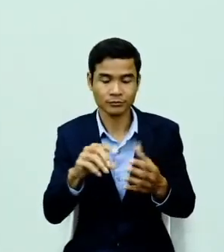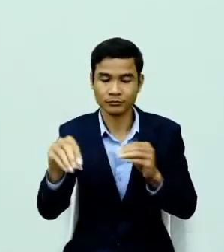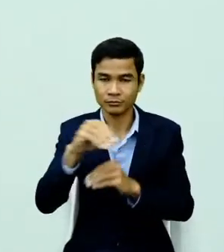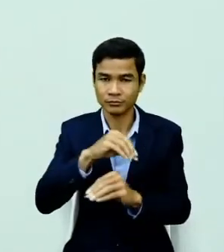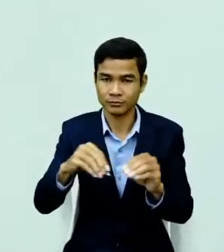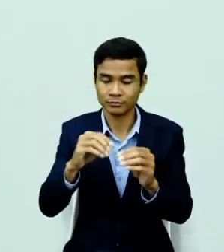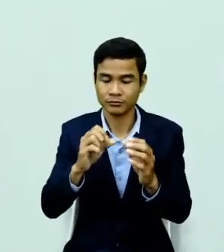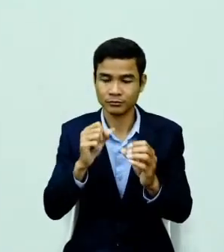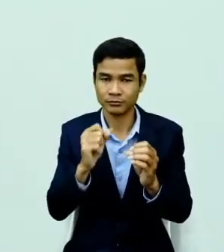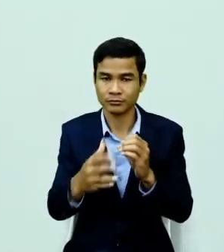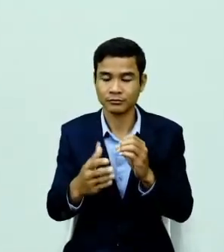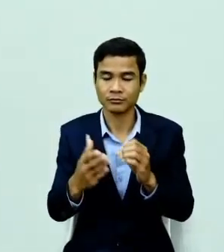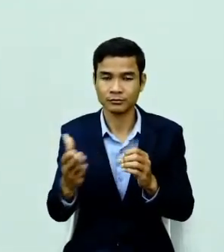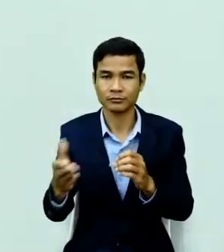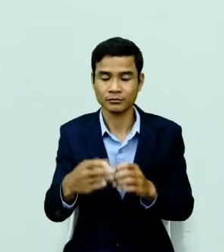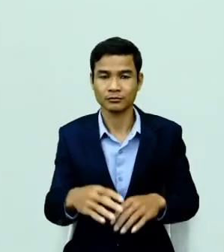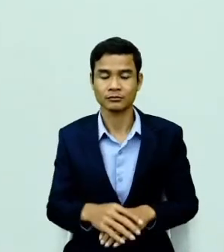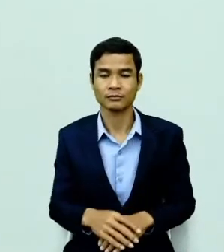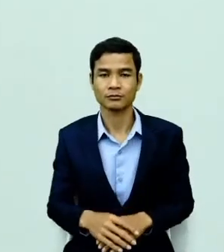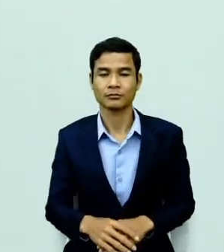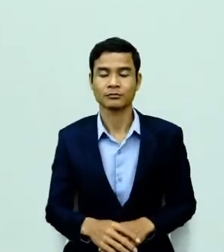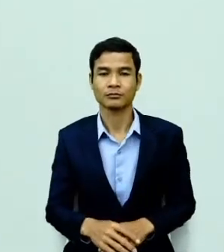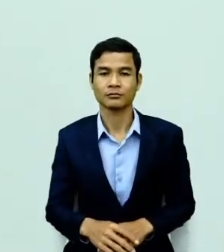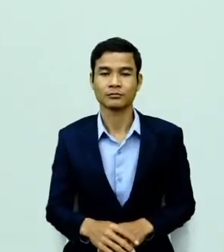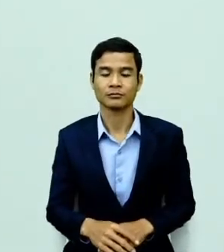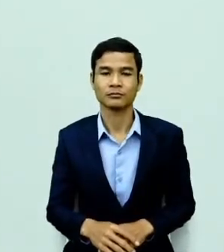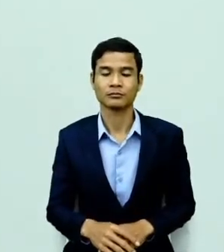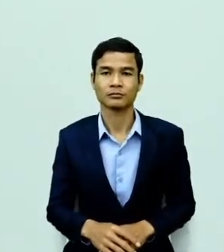ស់គ្នាចាប់ផ្ដើម